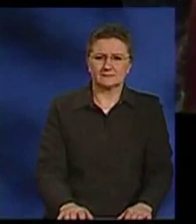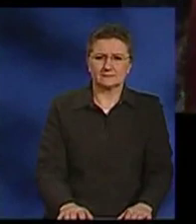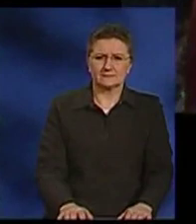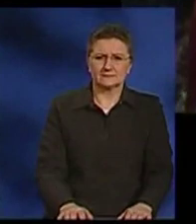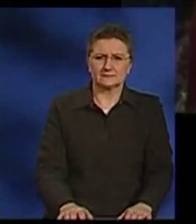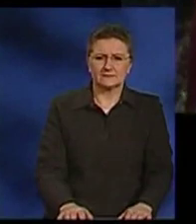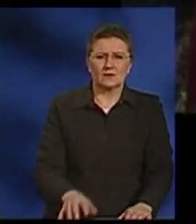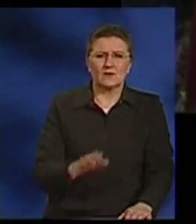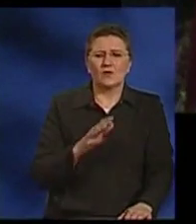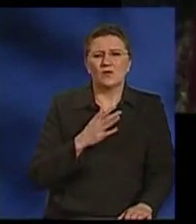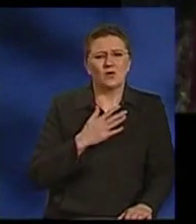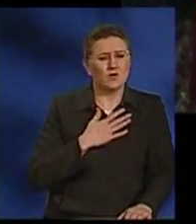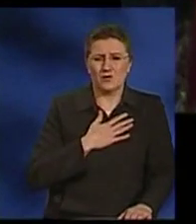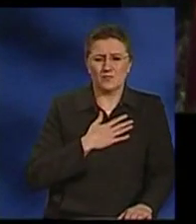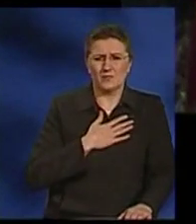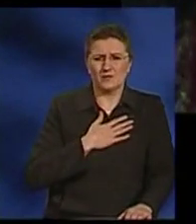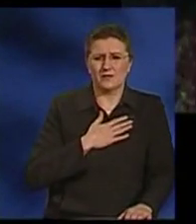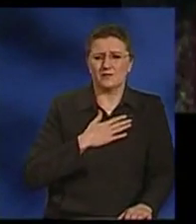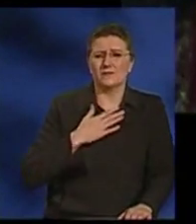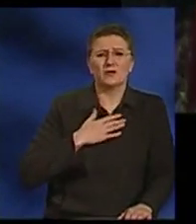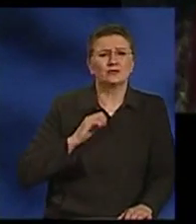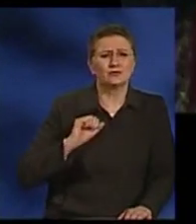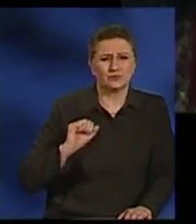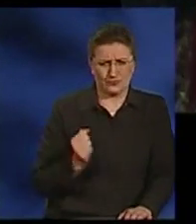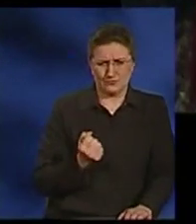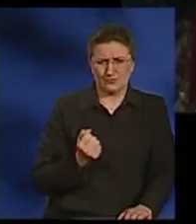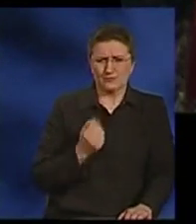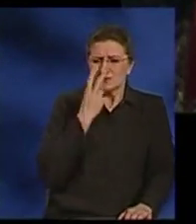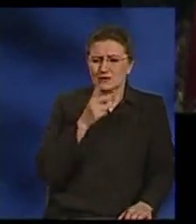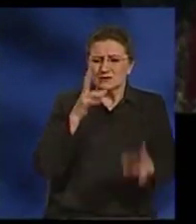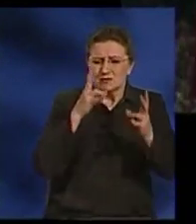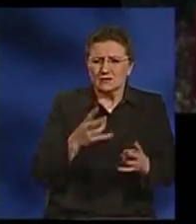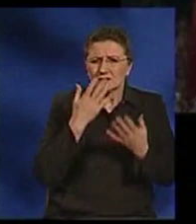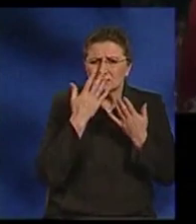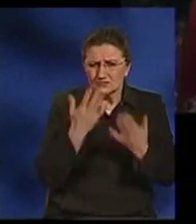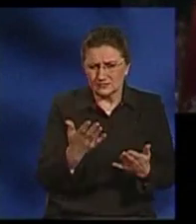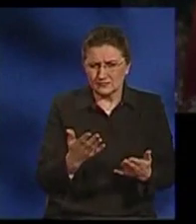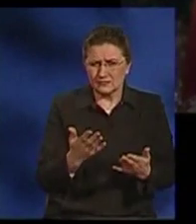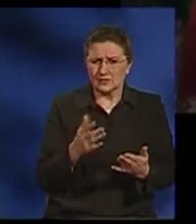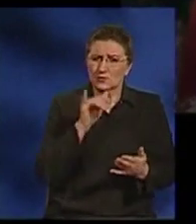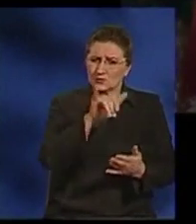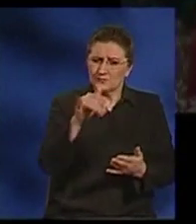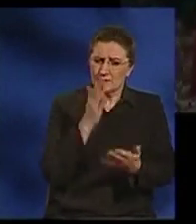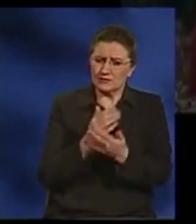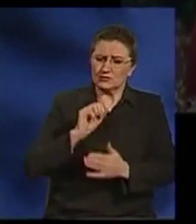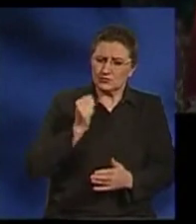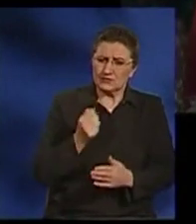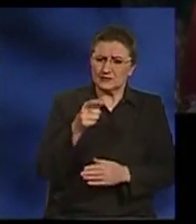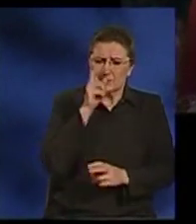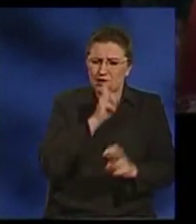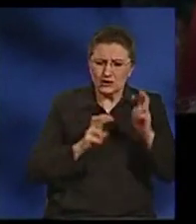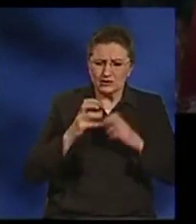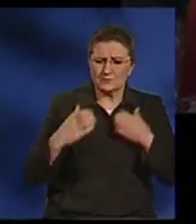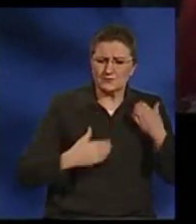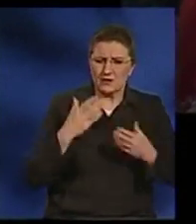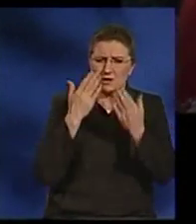О, бедный маленький друг Посмотри, что с тобой случилось К счастью, у тебя есть друзья Которые так искренне о тебе